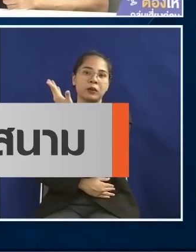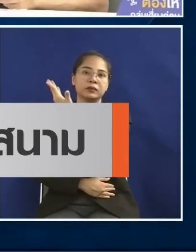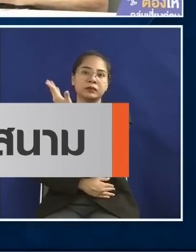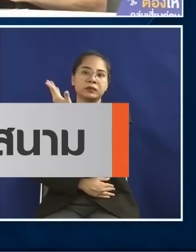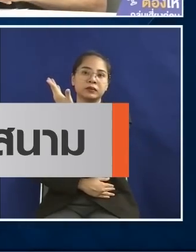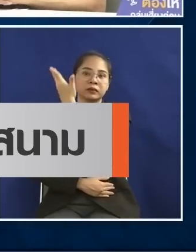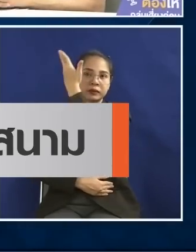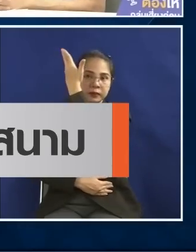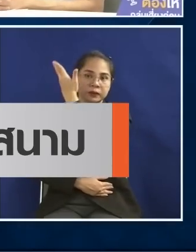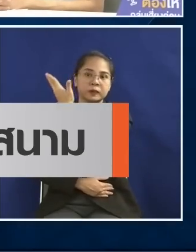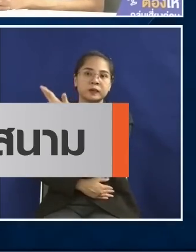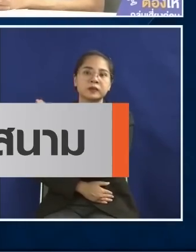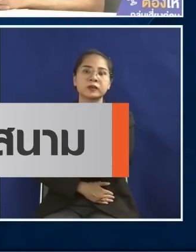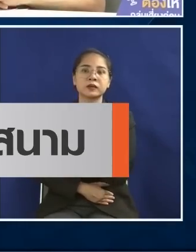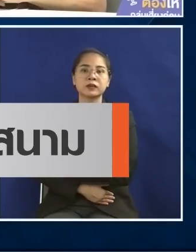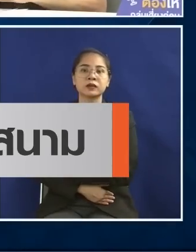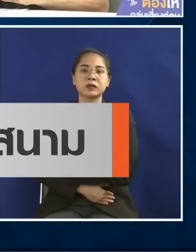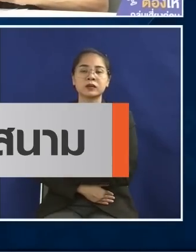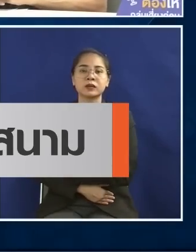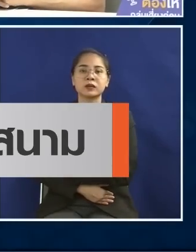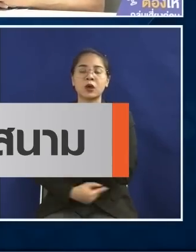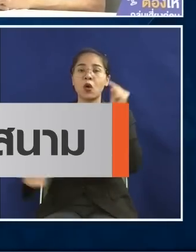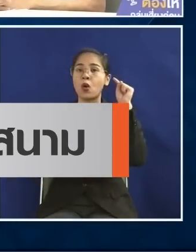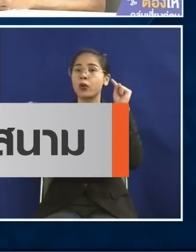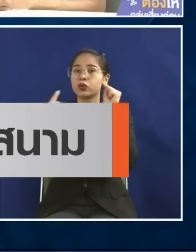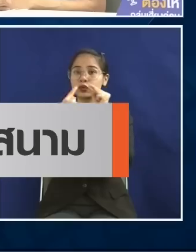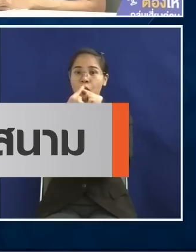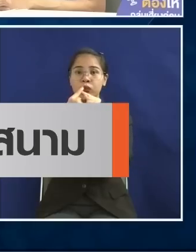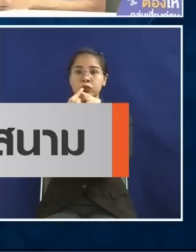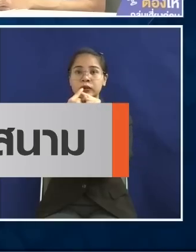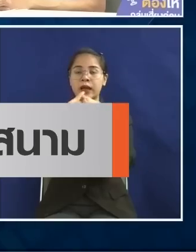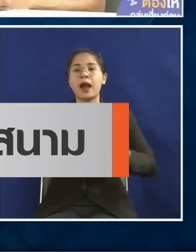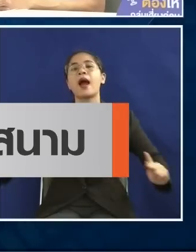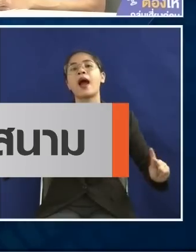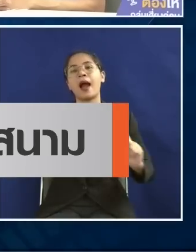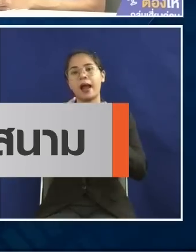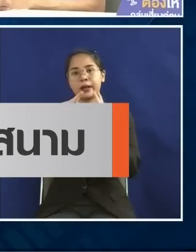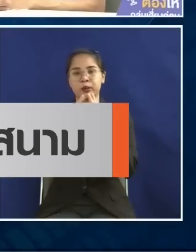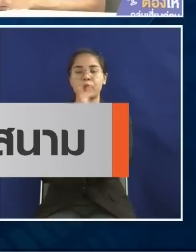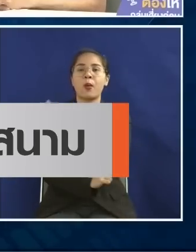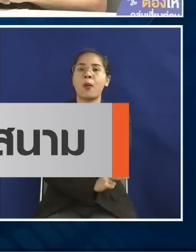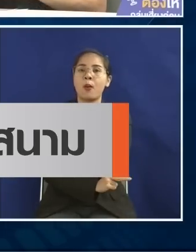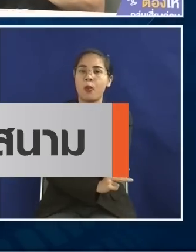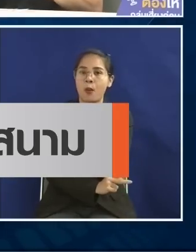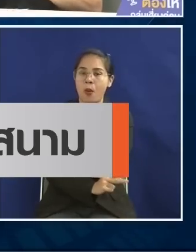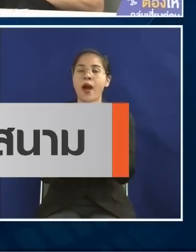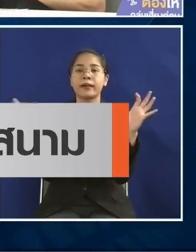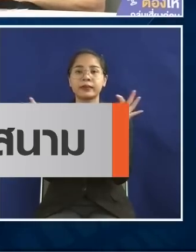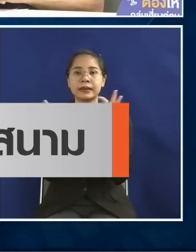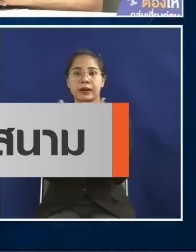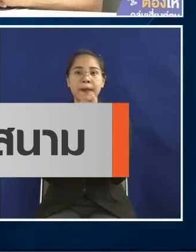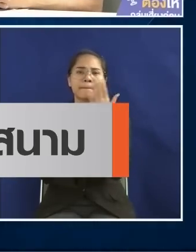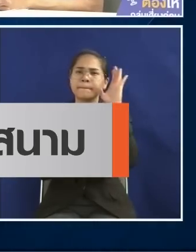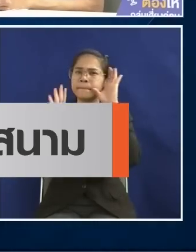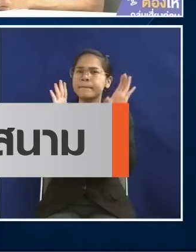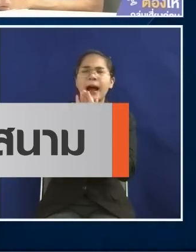พยาบาลสนามกรุณาอย่าเรื่องมากก็ให้เดินทางไปที่สถานที่ที่รัฐเขาจัดเอาไว้ให้เธอฟังเสียงรองอธิบดีกรมการแพ